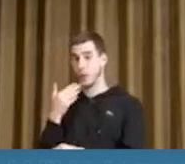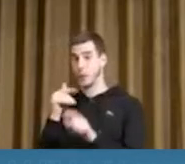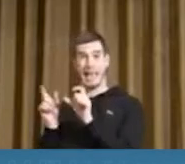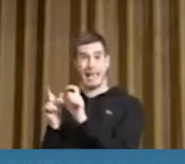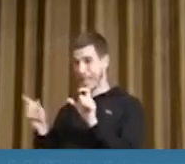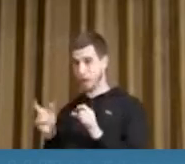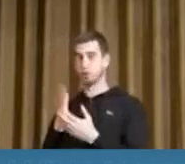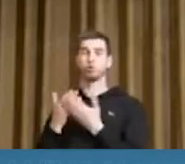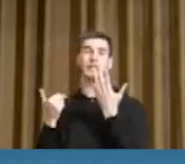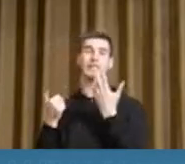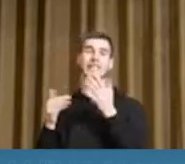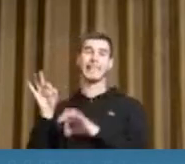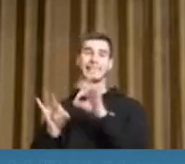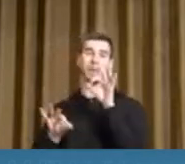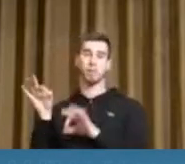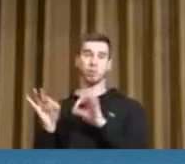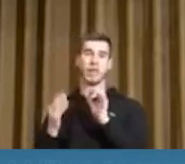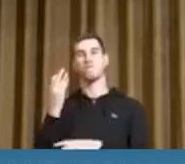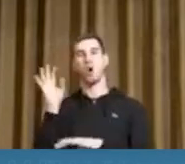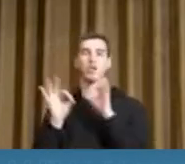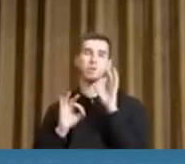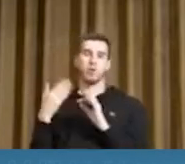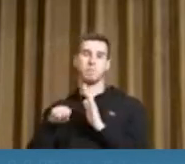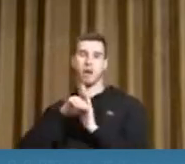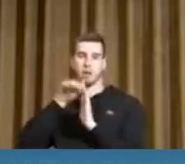60%, also 40%, die schlechter lagen. Und bei